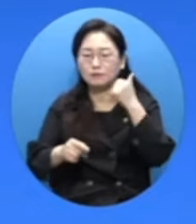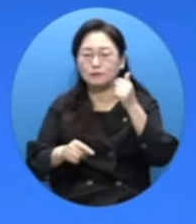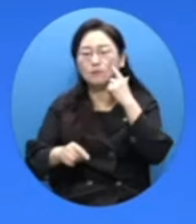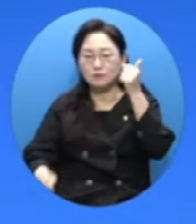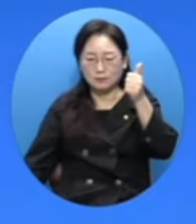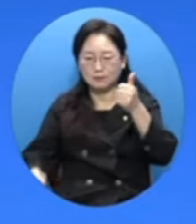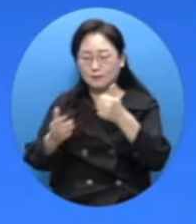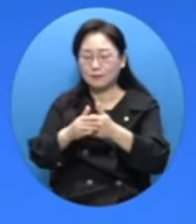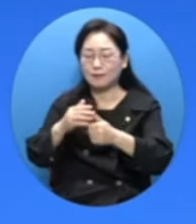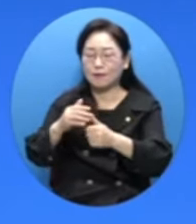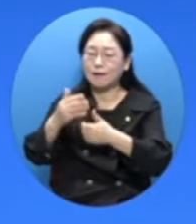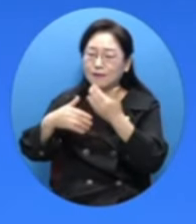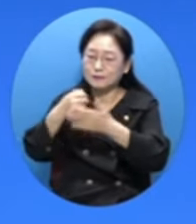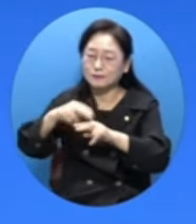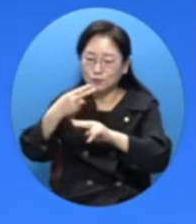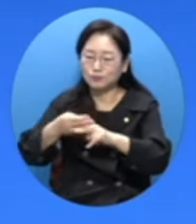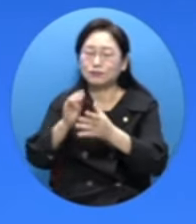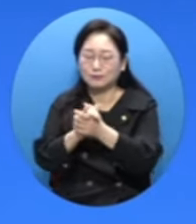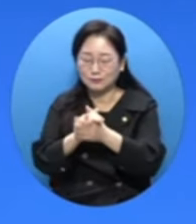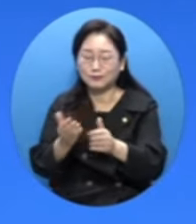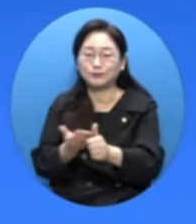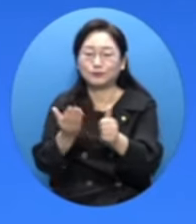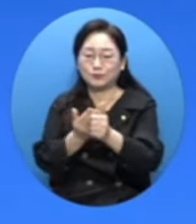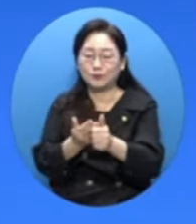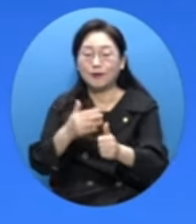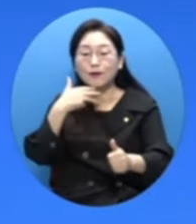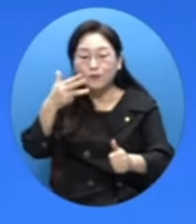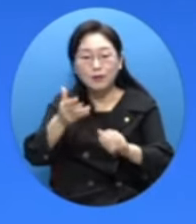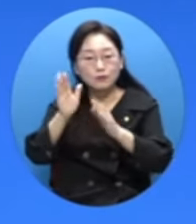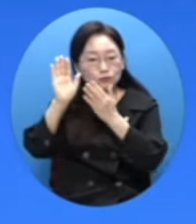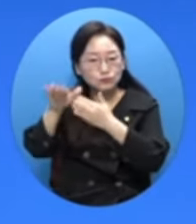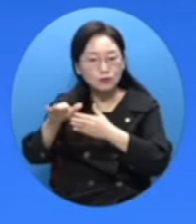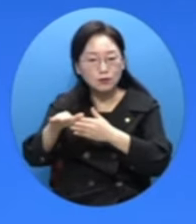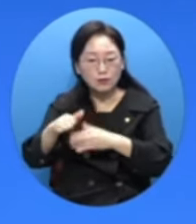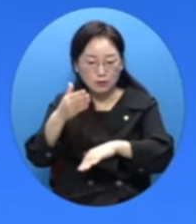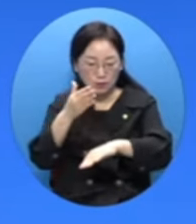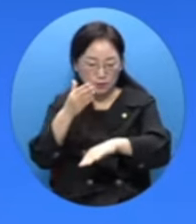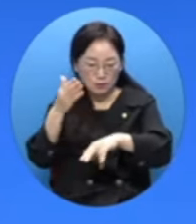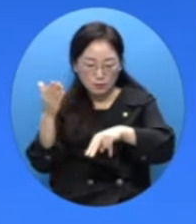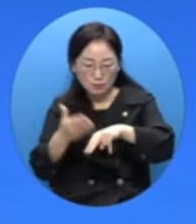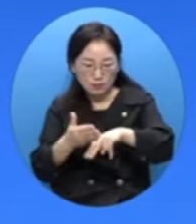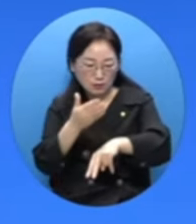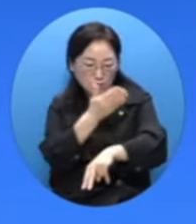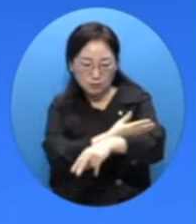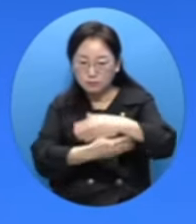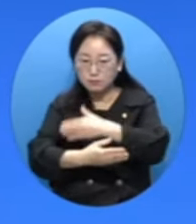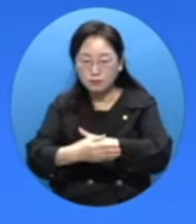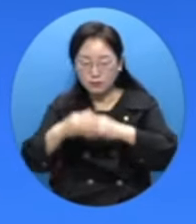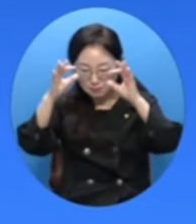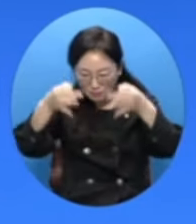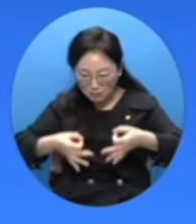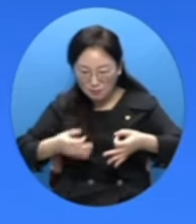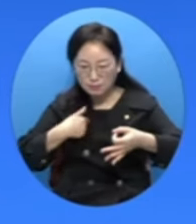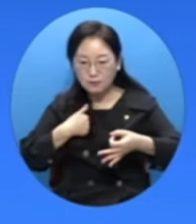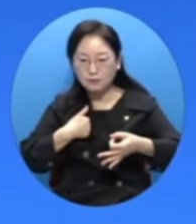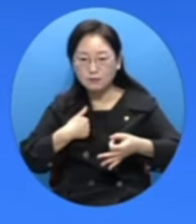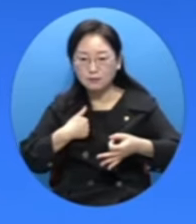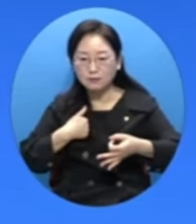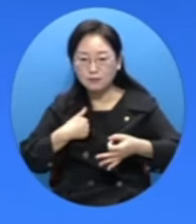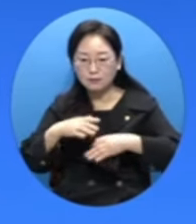주신 선물이라고 아이를 키웠습니다. 애가 8살 지나고 난 다음에 팔과 다리가 없는 자기 모습을 보면서 내가 이렇게 살아서